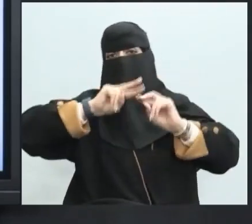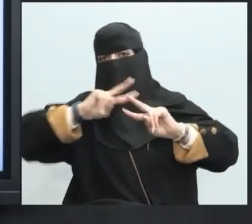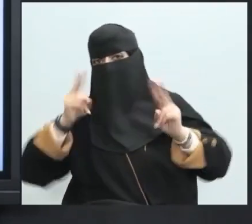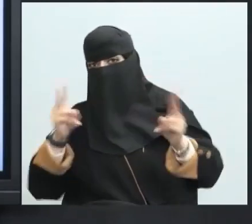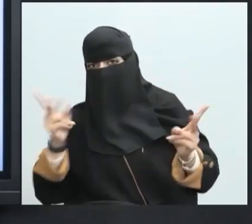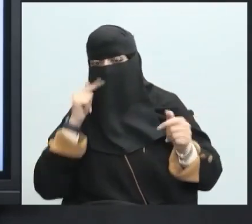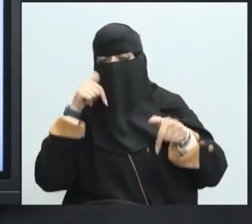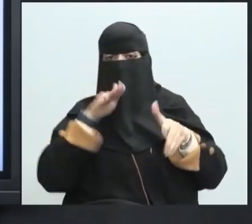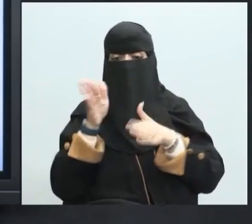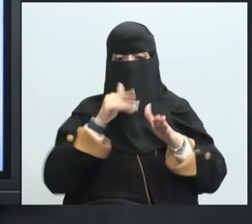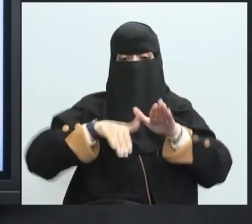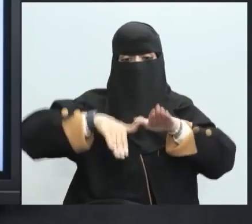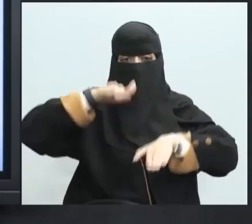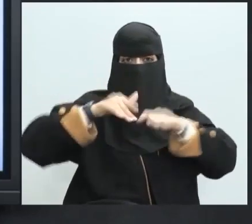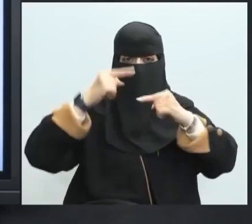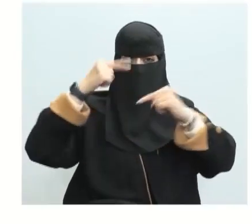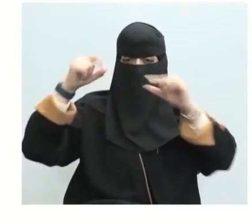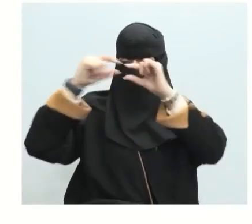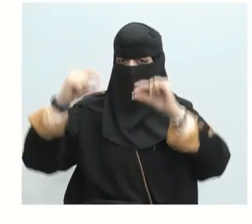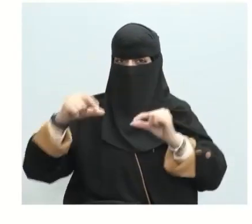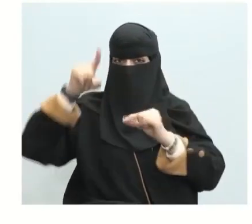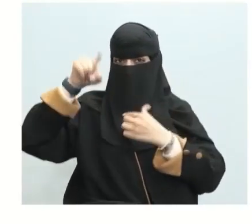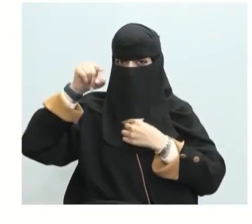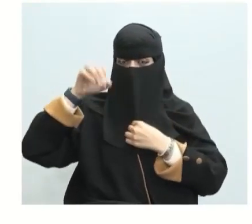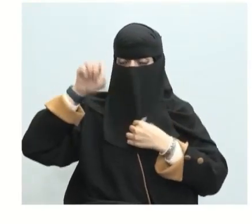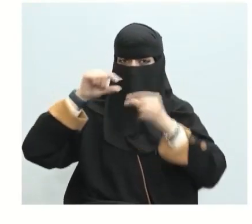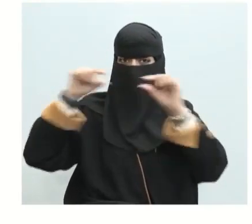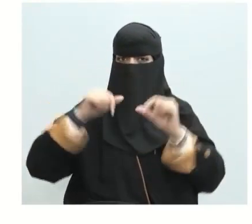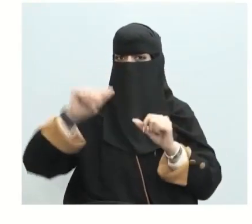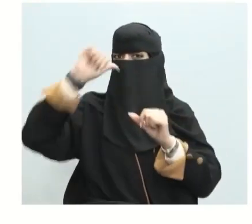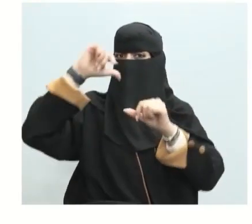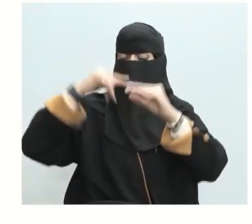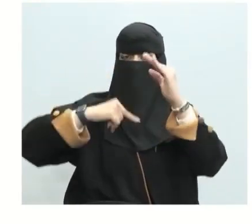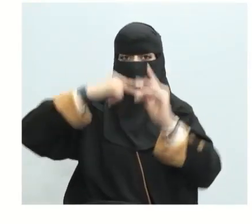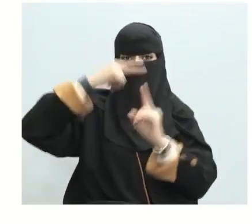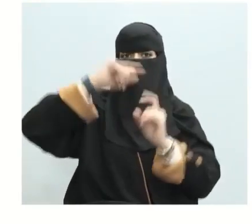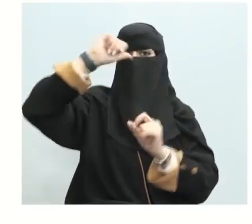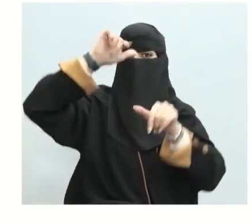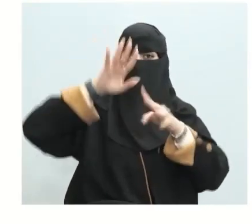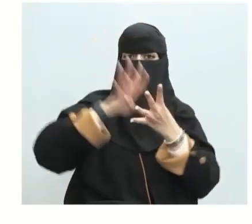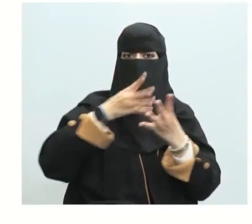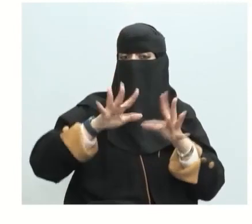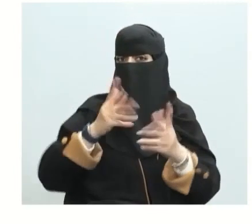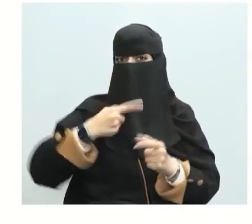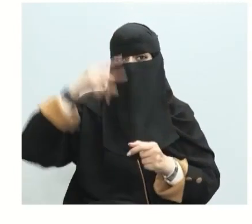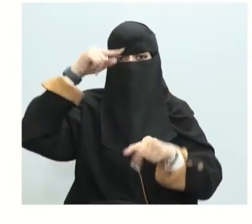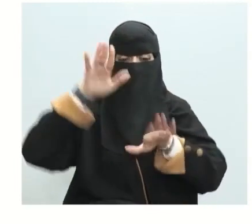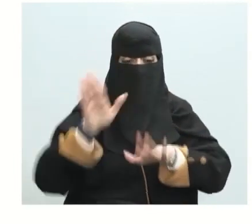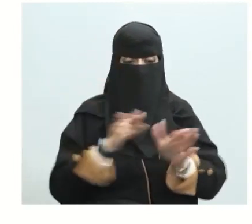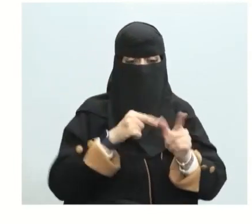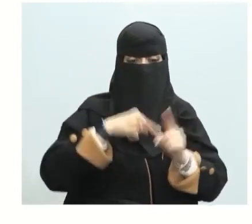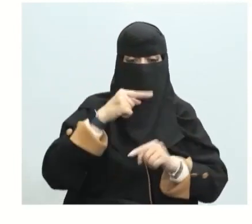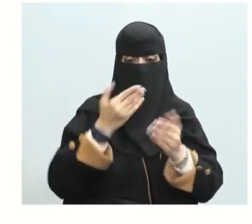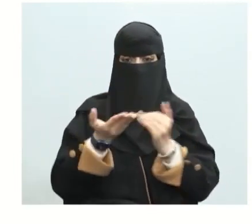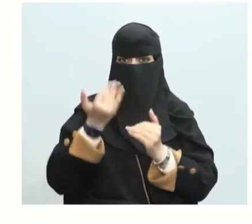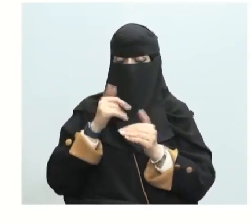لاحظ ما بعدها متوسط نصيب الفرد اليومي من المياه في المملكه وهنا جدول ذكر احصائي طيب